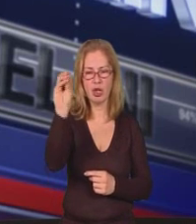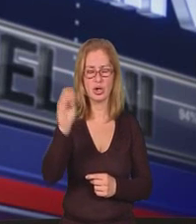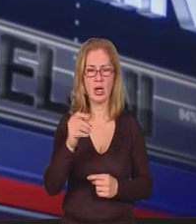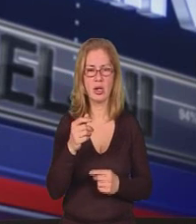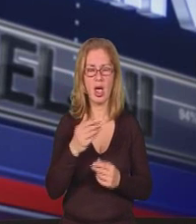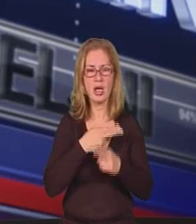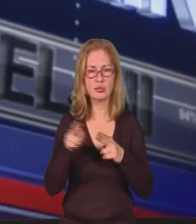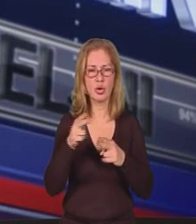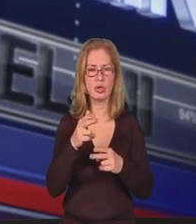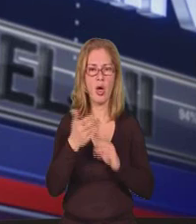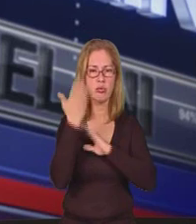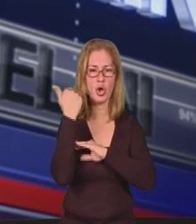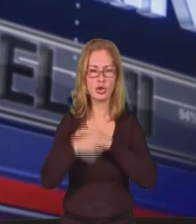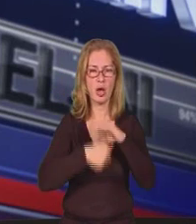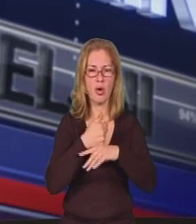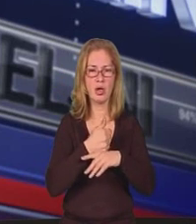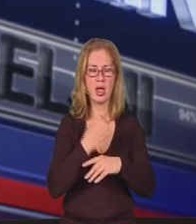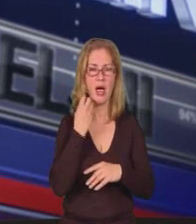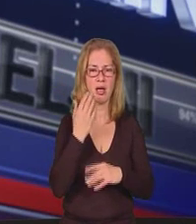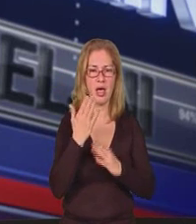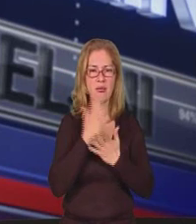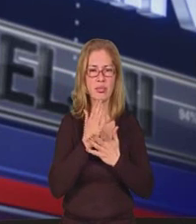godine, zahvaljujući kome je tada okončan jedan od